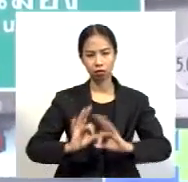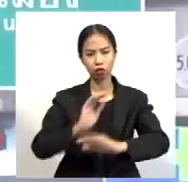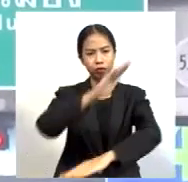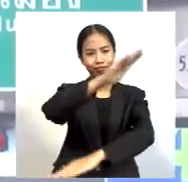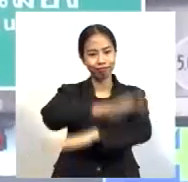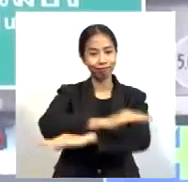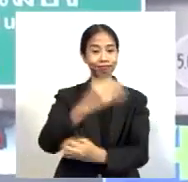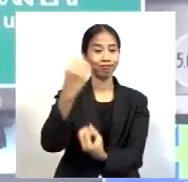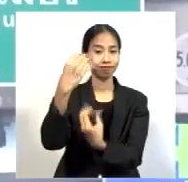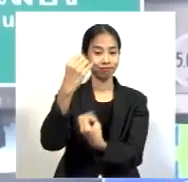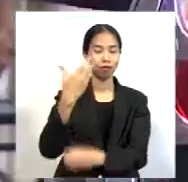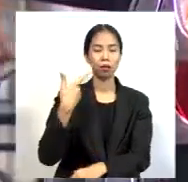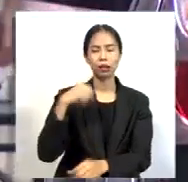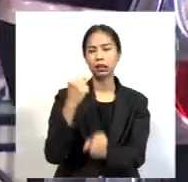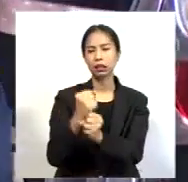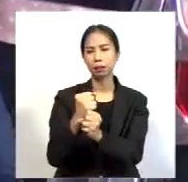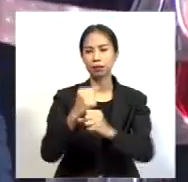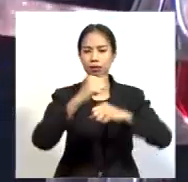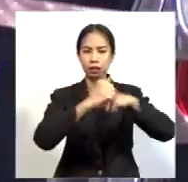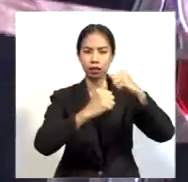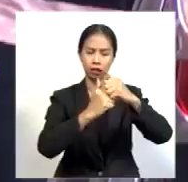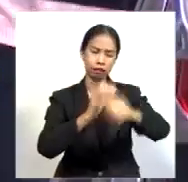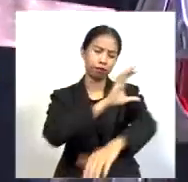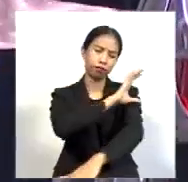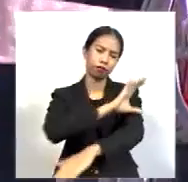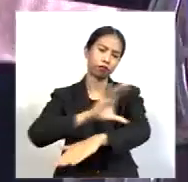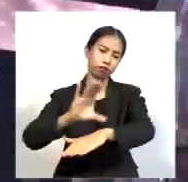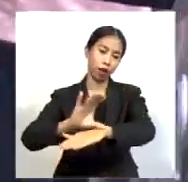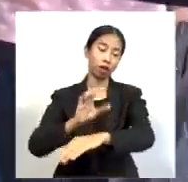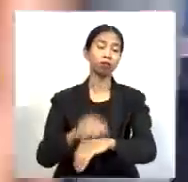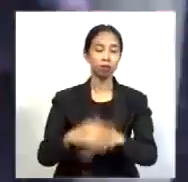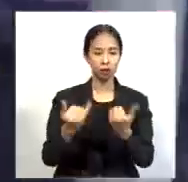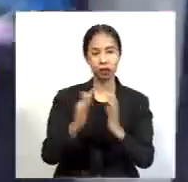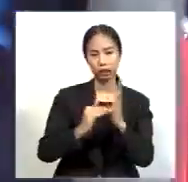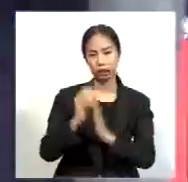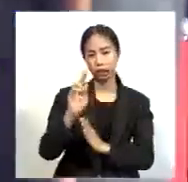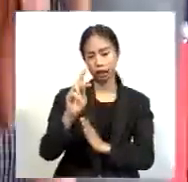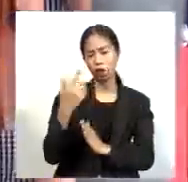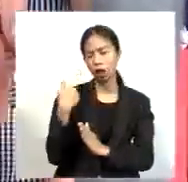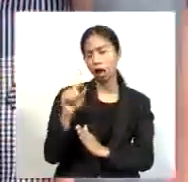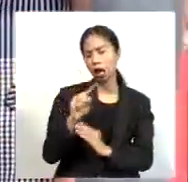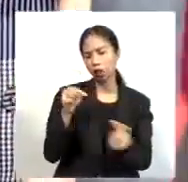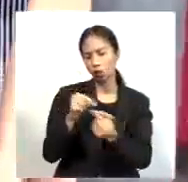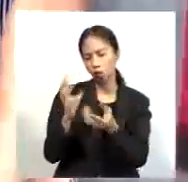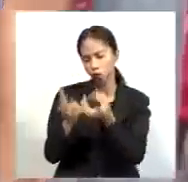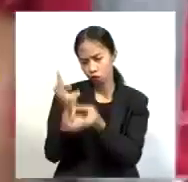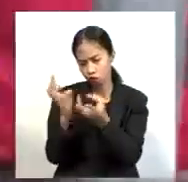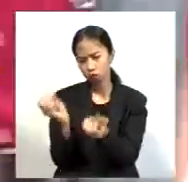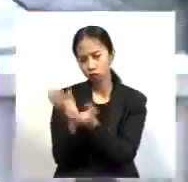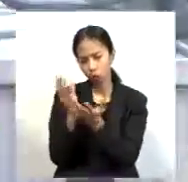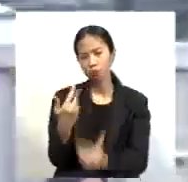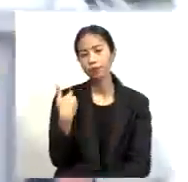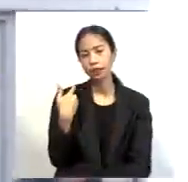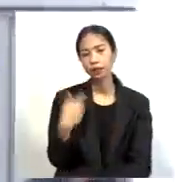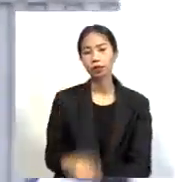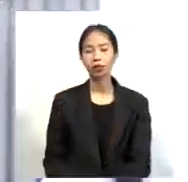วยังคงมีการก่อสร้างสกายวอล์กเชื่อมต่อรถไฟฟ้าสายสีเขียวทำให้เกิดฝุ่นละอองอย่างต่อเนื่องครับโดยบรร